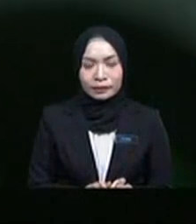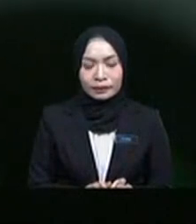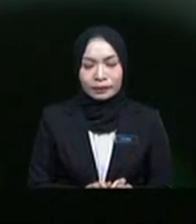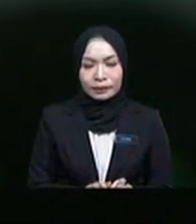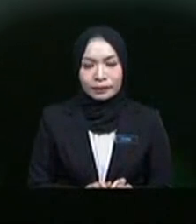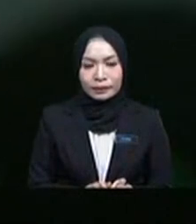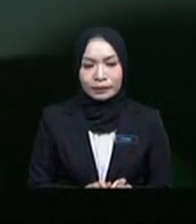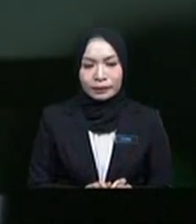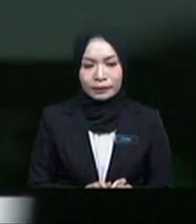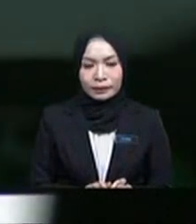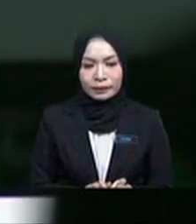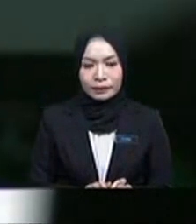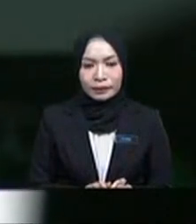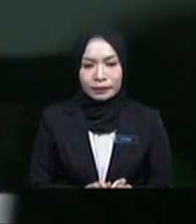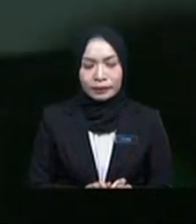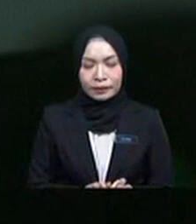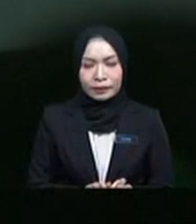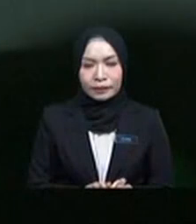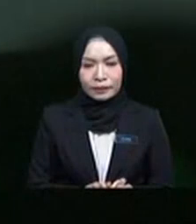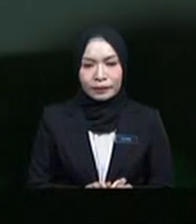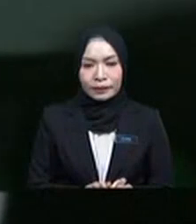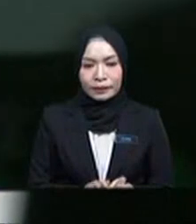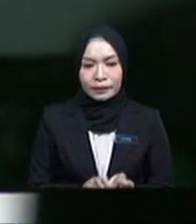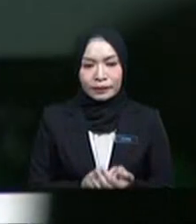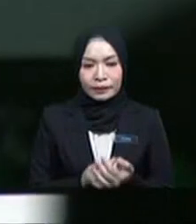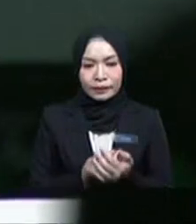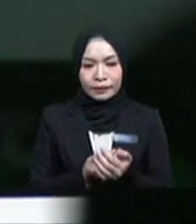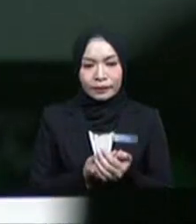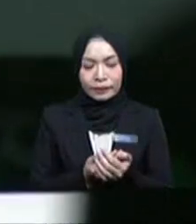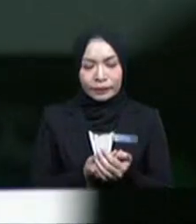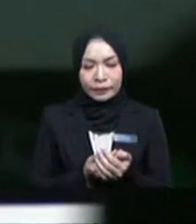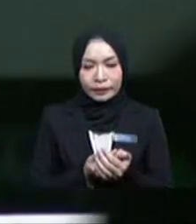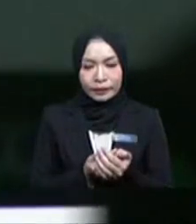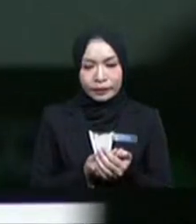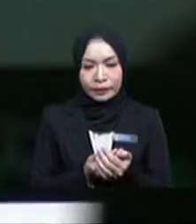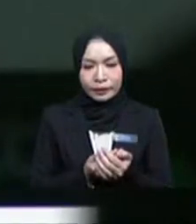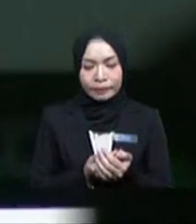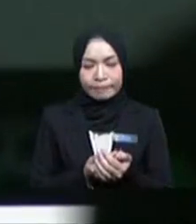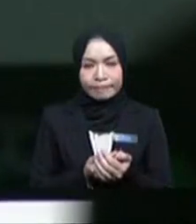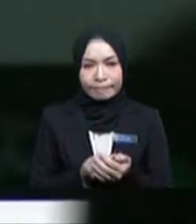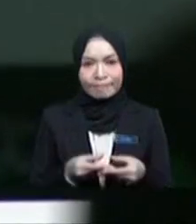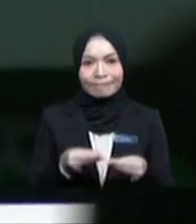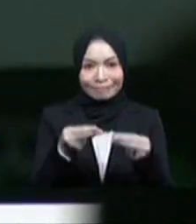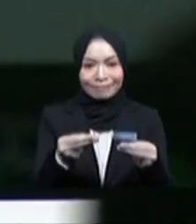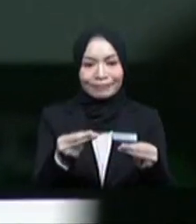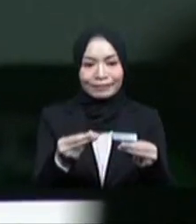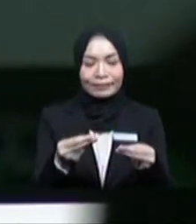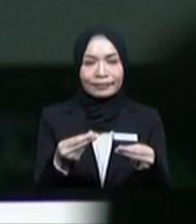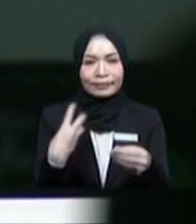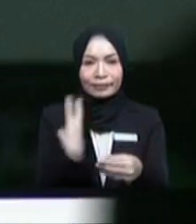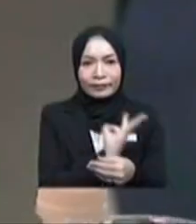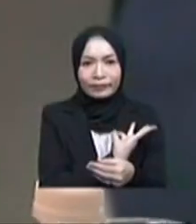وأحسن أخلاقنا وأعمالنا. Prolong our life, give us health, illuminate our